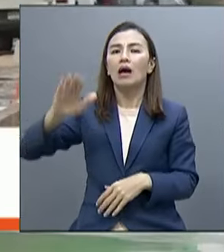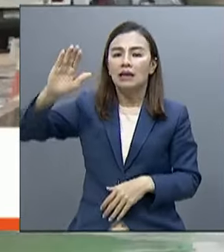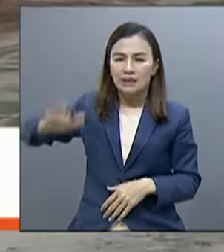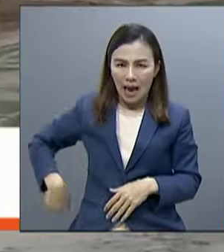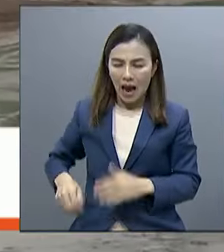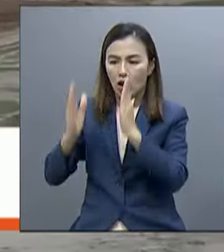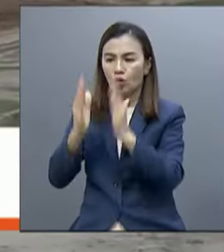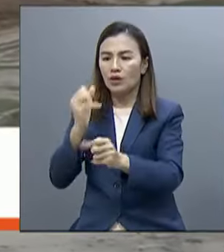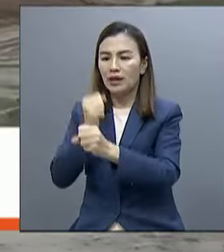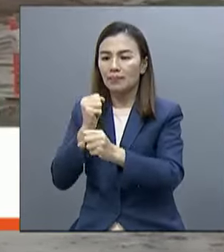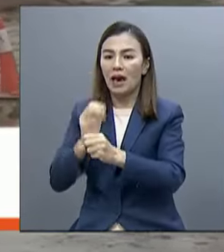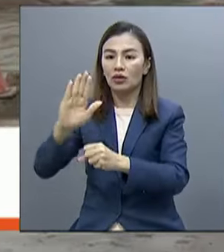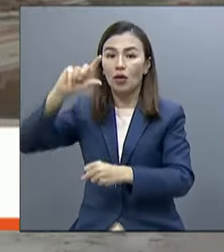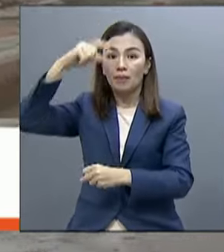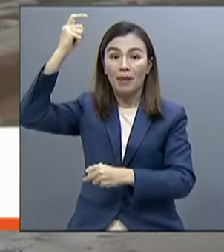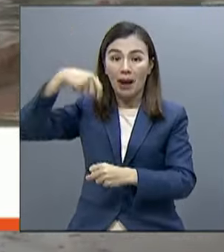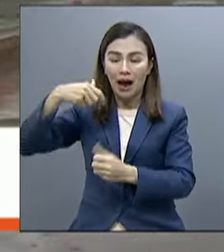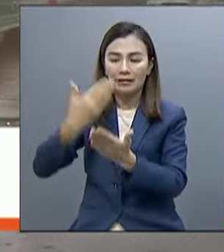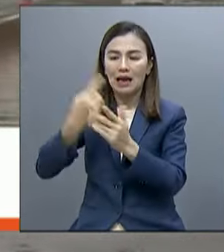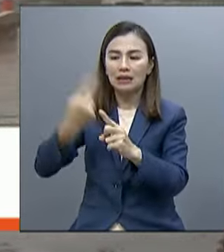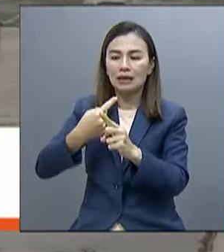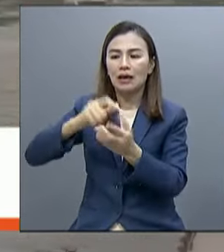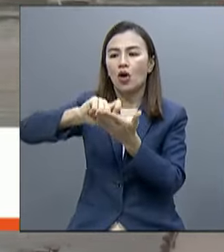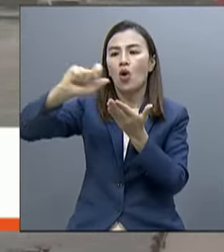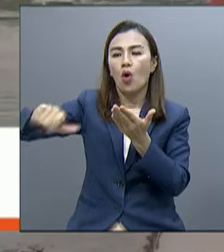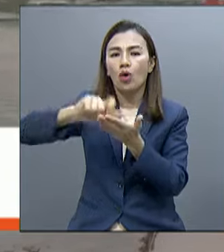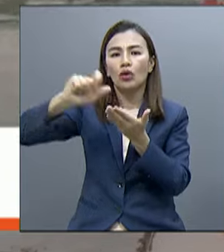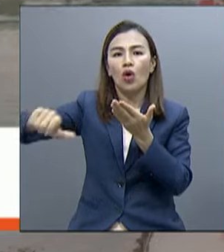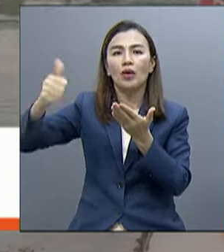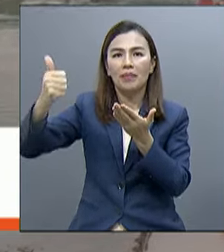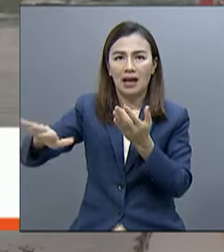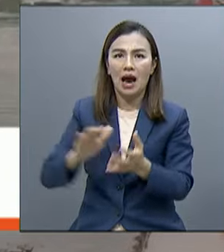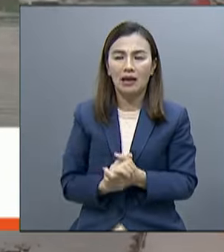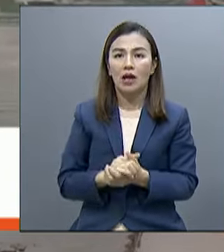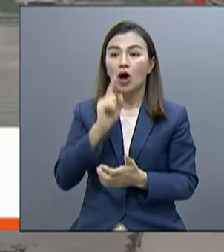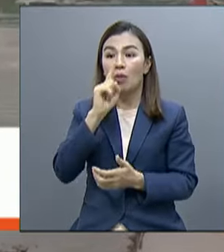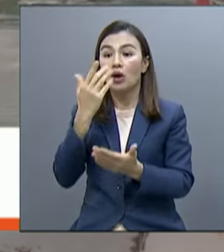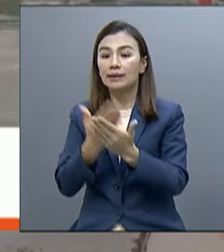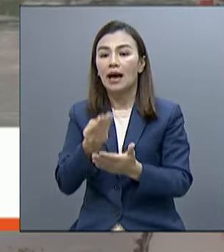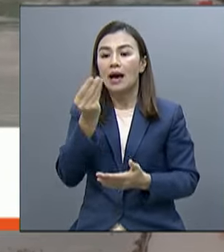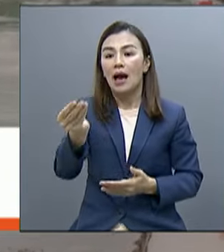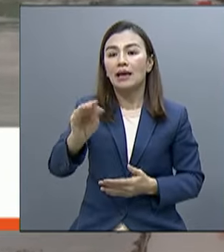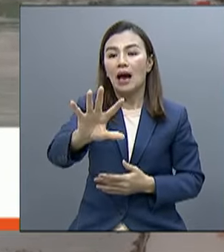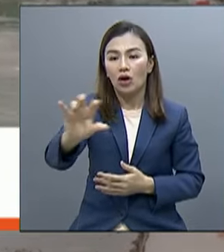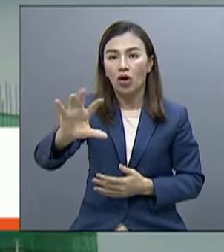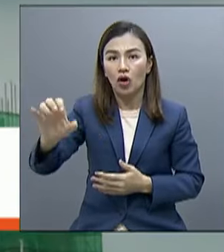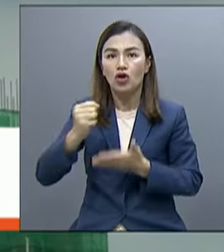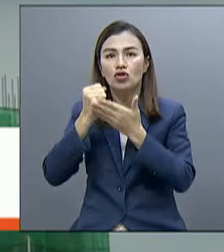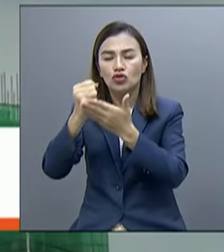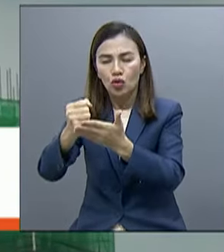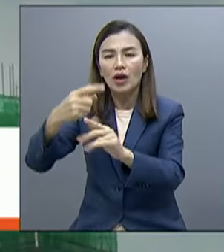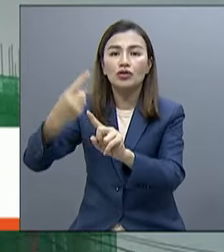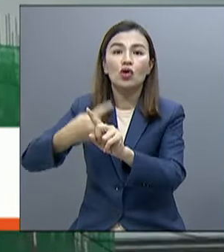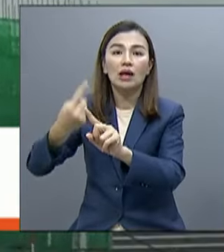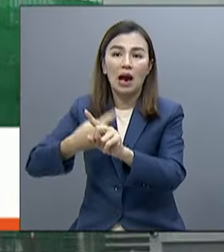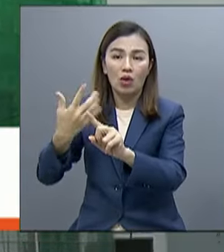งานเมียนมาร์ตามกำหนดเจ้าหน้าที่เจรจากับผู้แทนบริษัทแล้วก็จ่ายเงินเยียวยาไปรายละ 500บาทเพื่อบรรเทาความเดือดร้อนเบื้องต้นให้